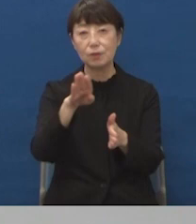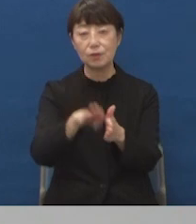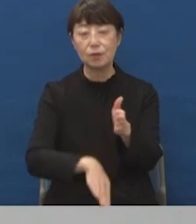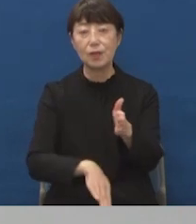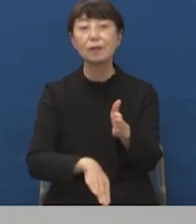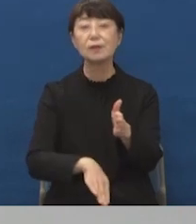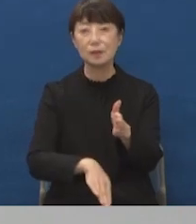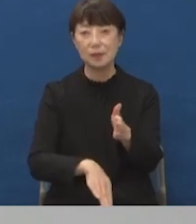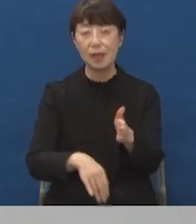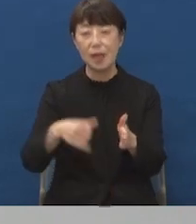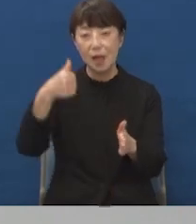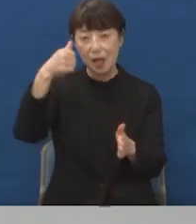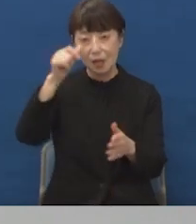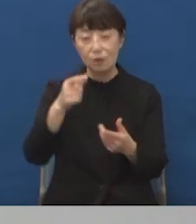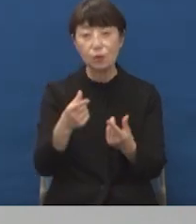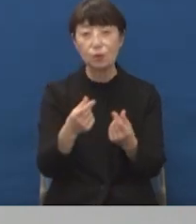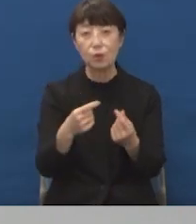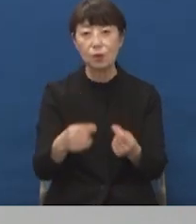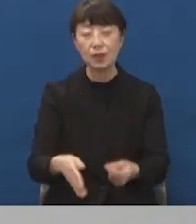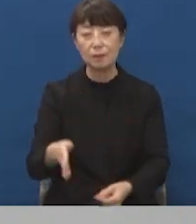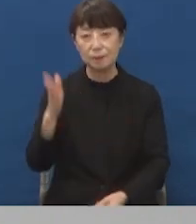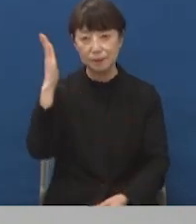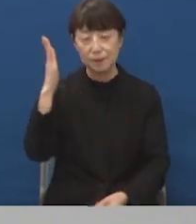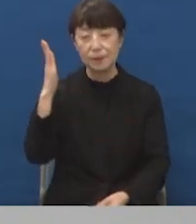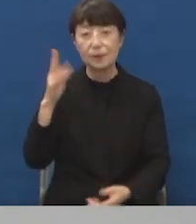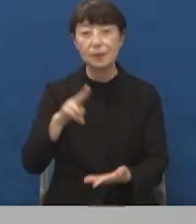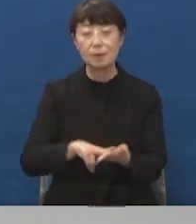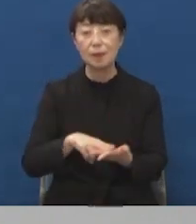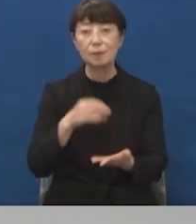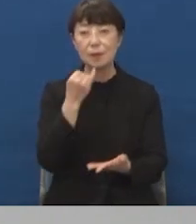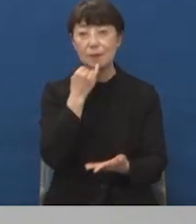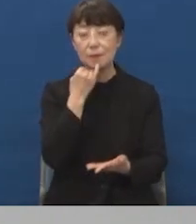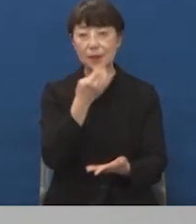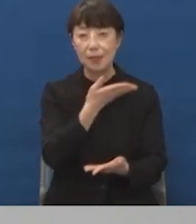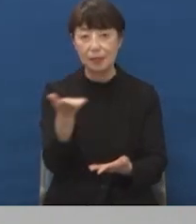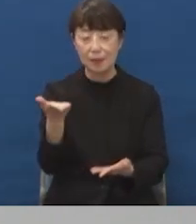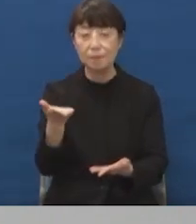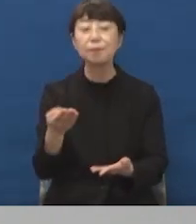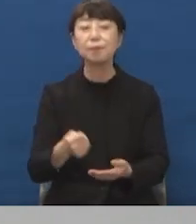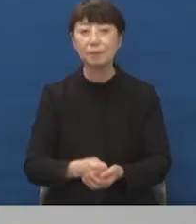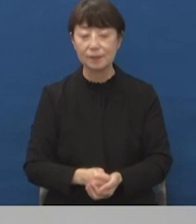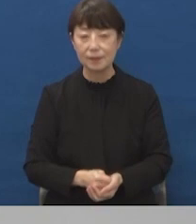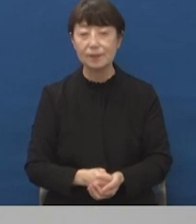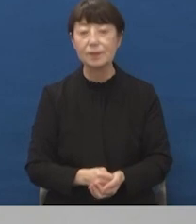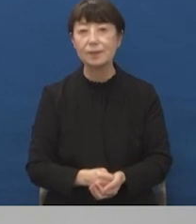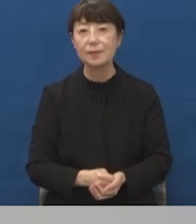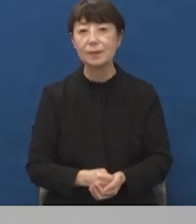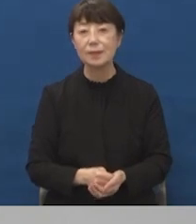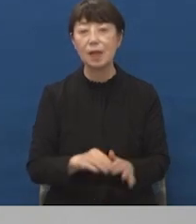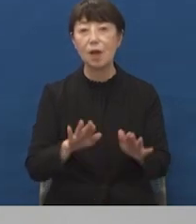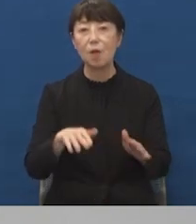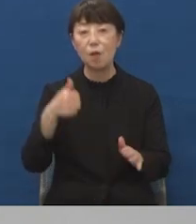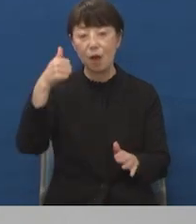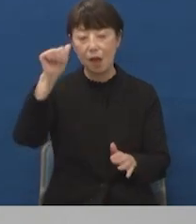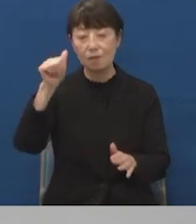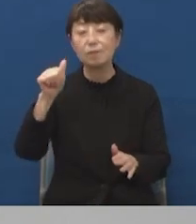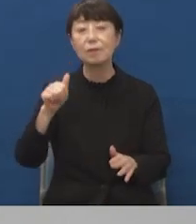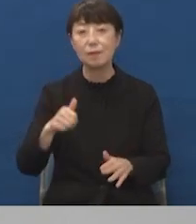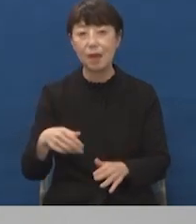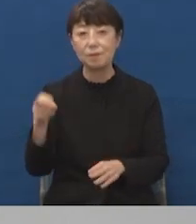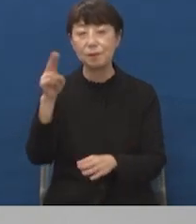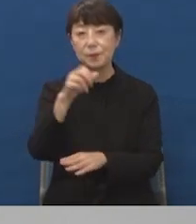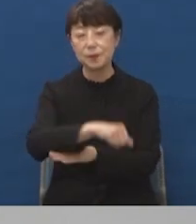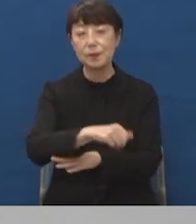原案のとおり可決することにご異議ありませんか。ご異議なしと認めます。よって本案は原案のとおり可決され